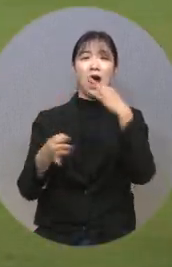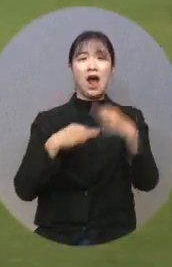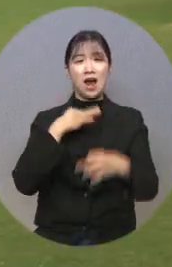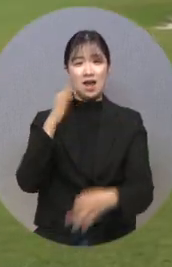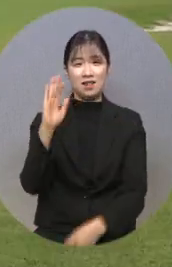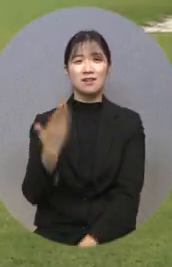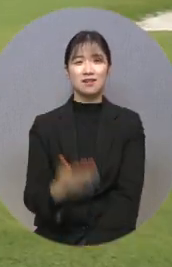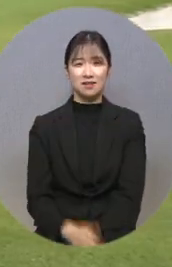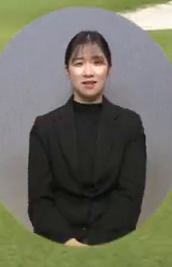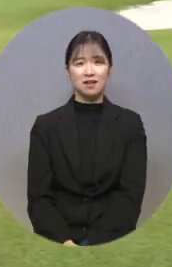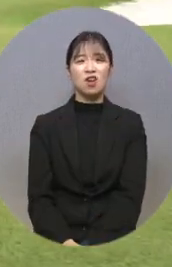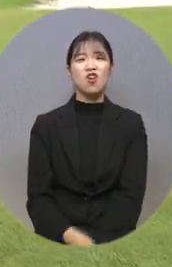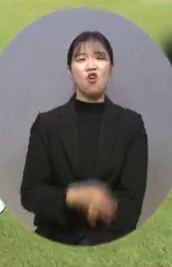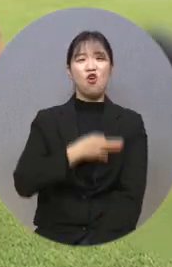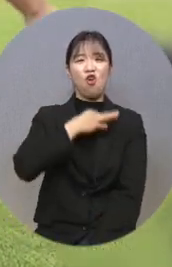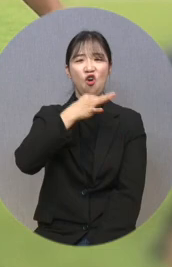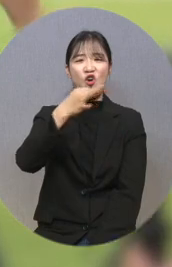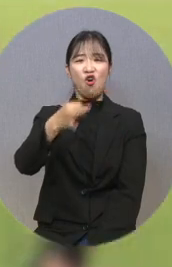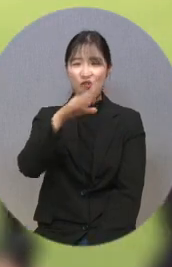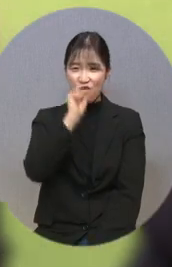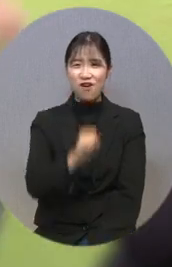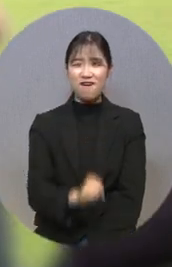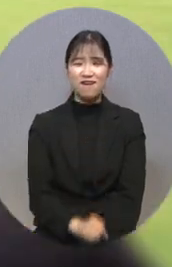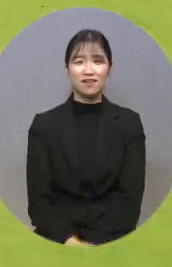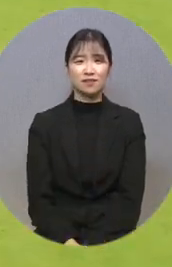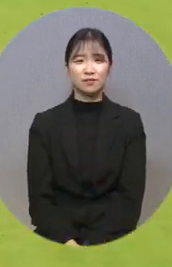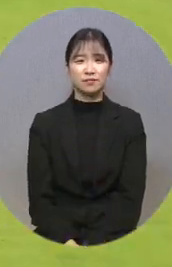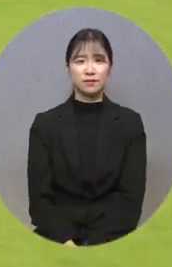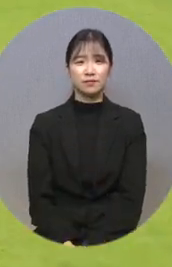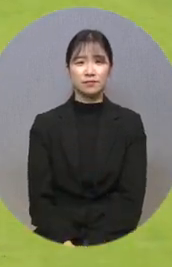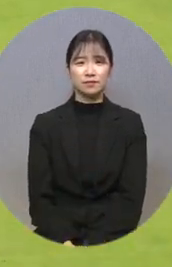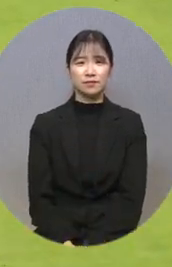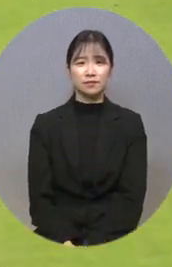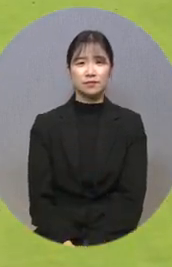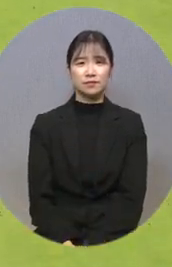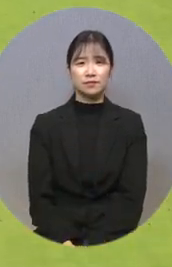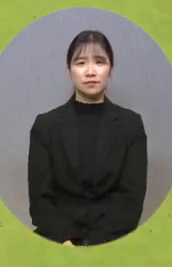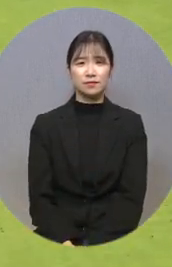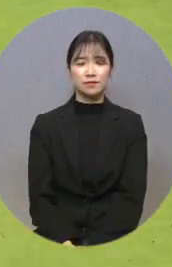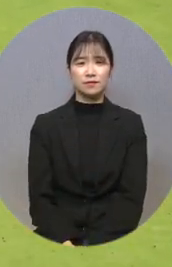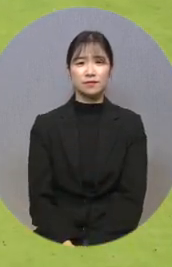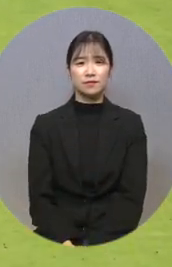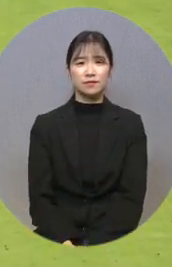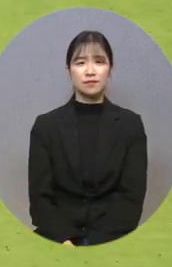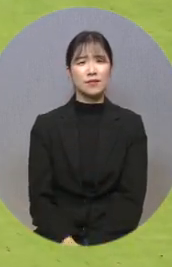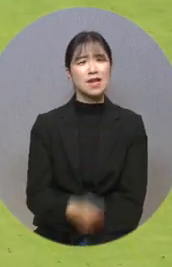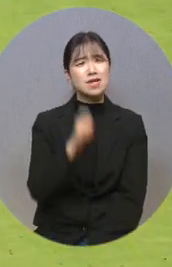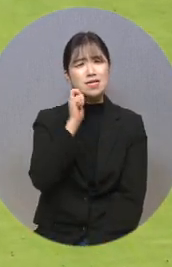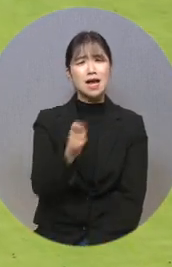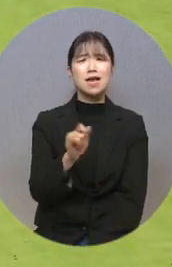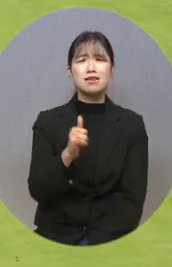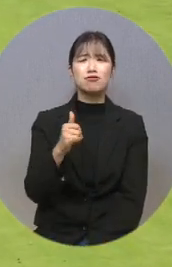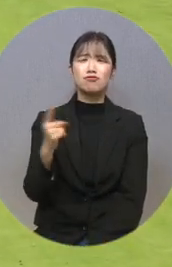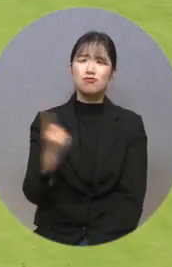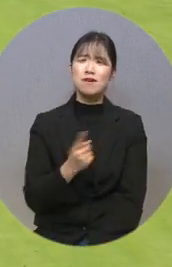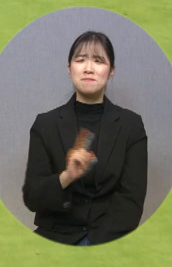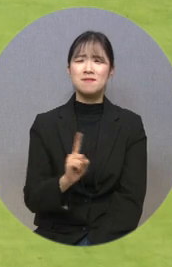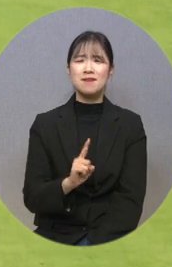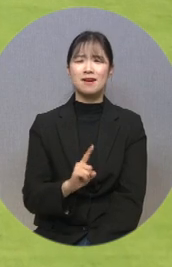발박이네. 발성이 너무 좋았어. 아, 야. 양, 양, 양, 양. 난 양. 그렇지만 이렇게 사기꾼을 데려. 아니다,